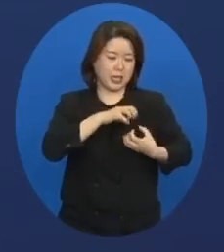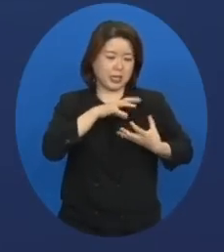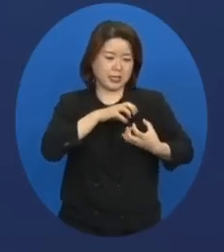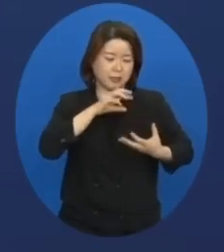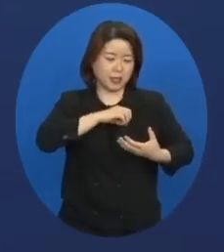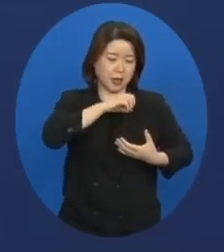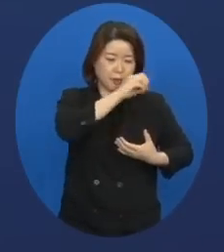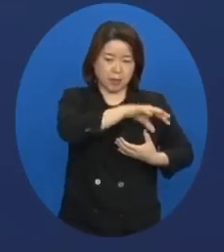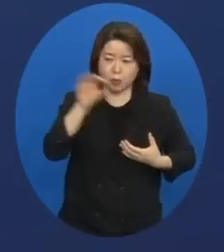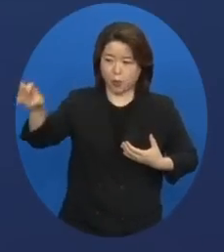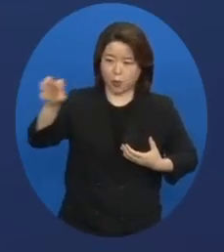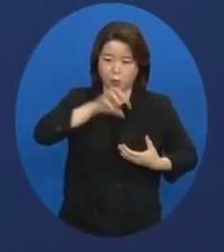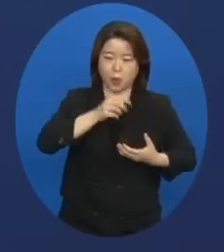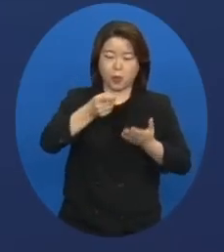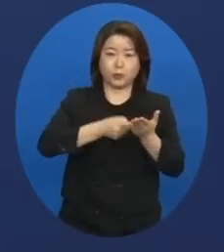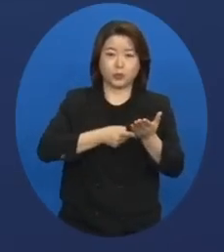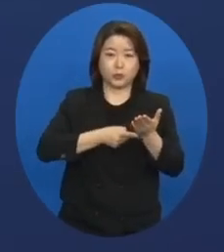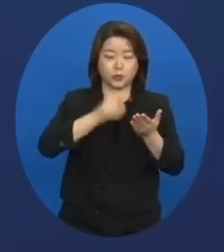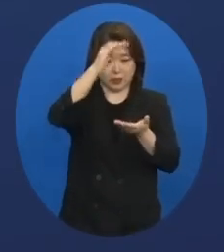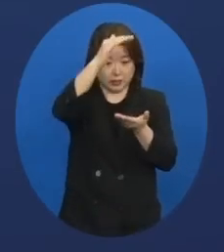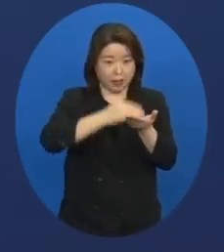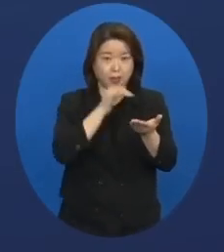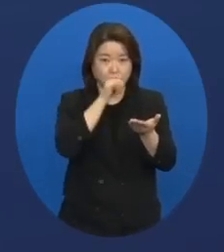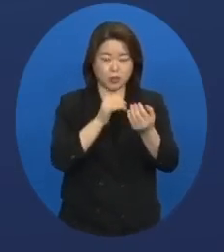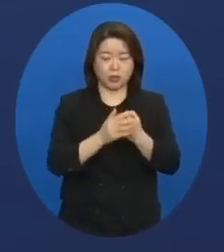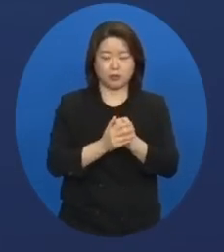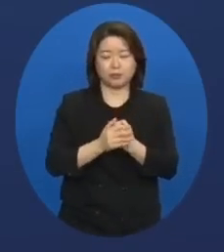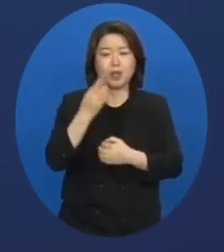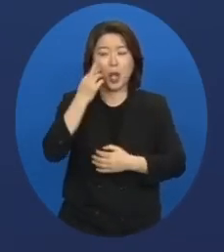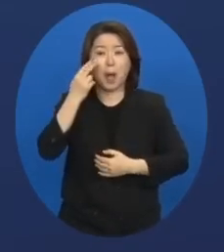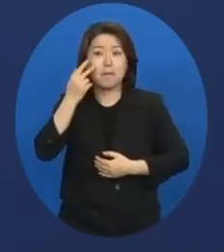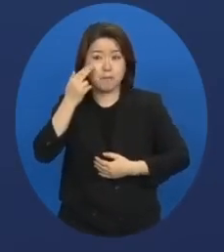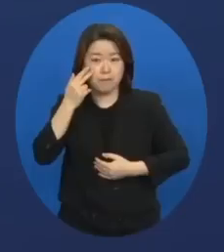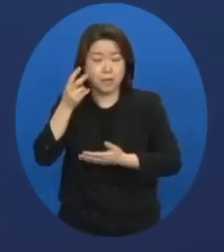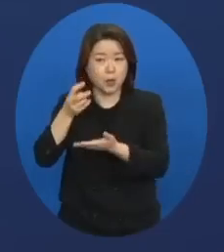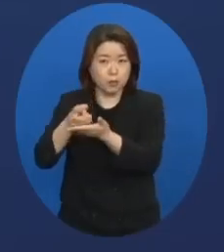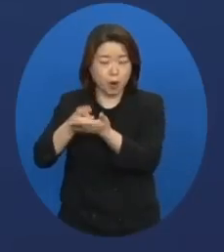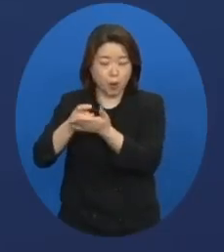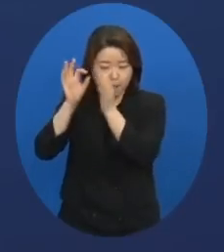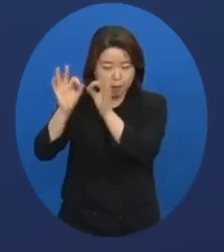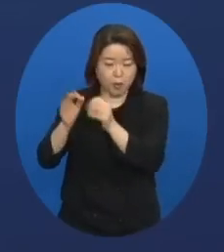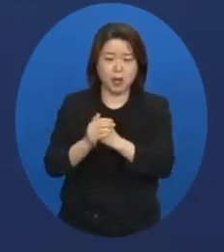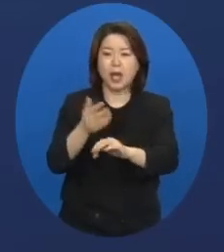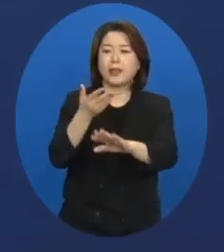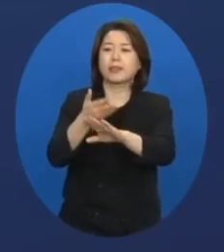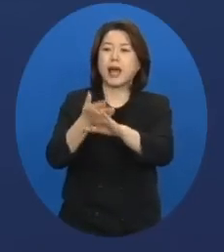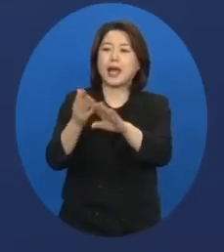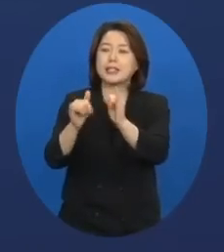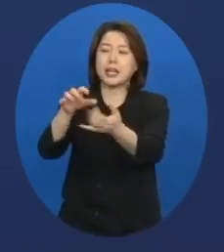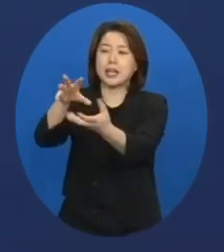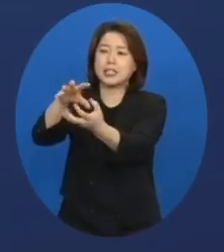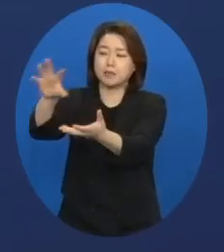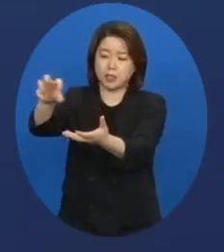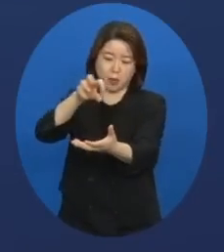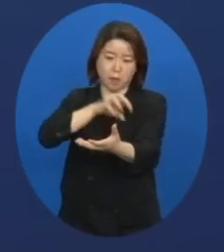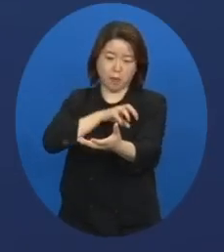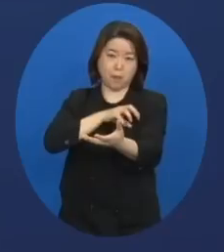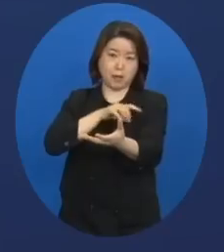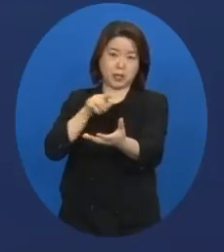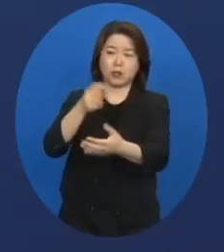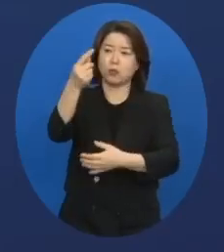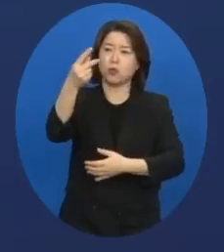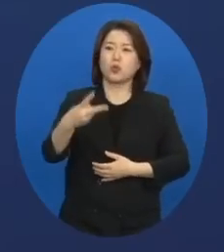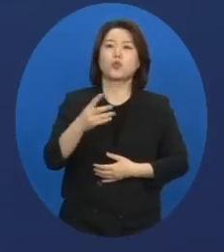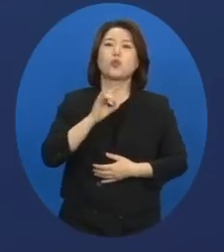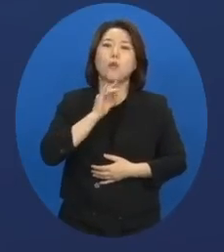이야기가 나옵니다. 미국 법에 의하면 심장, 다른 사람의 심장을 이식받는 일을 두